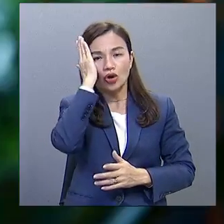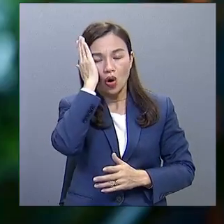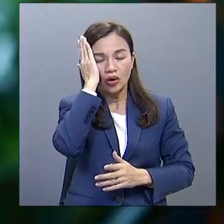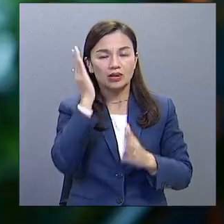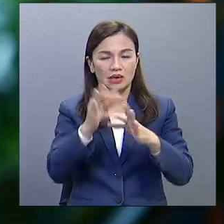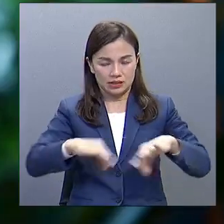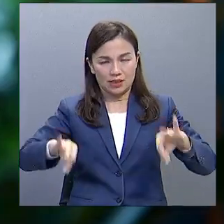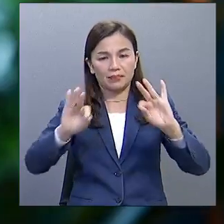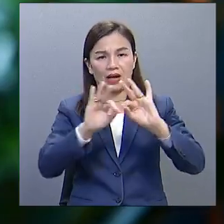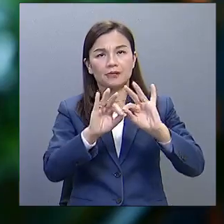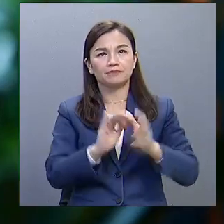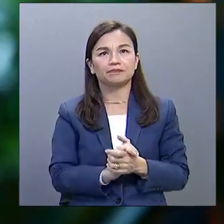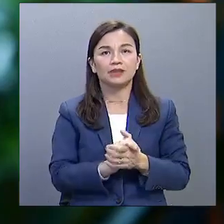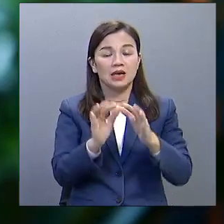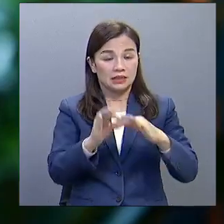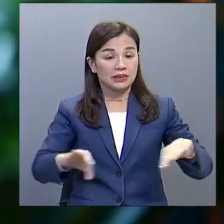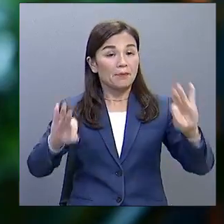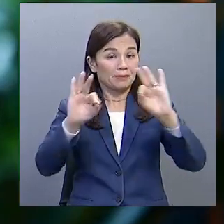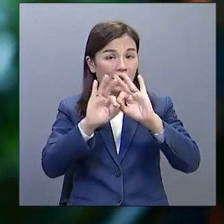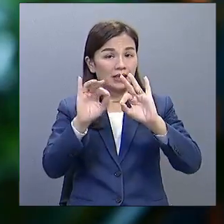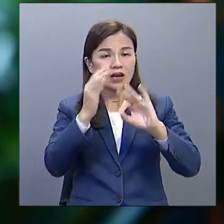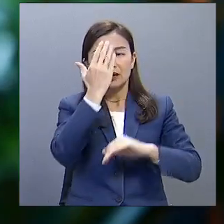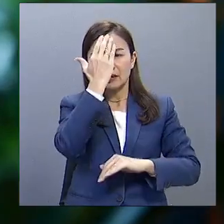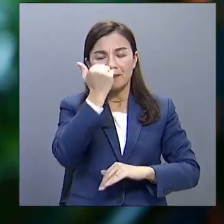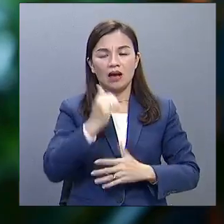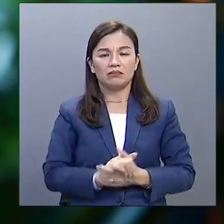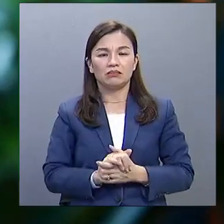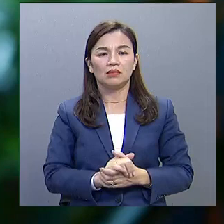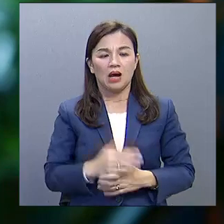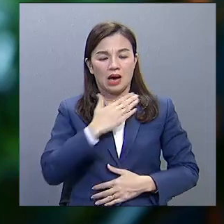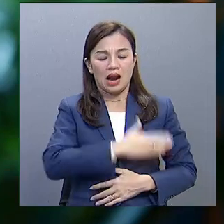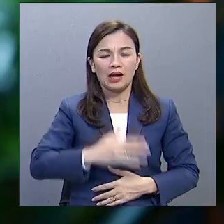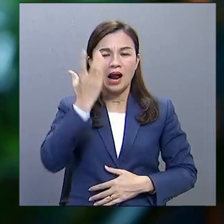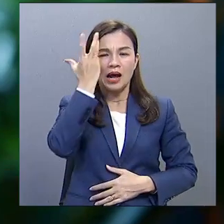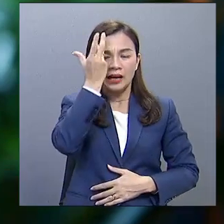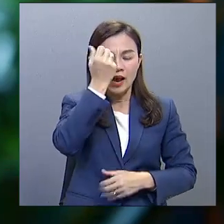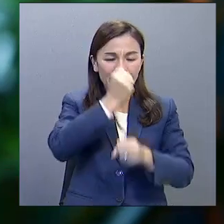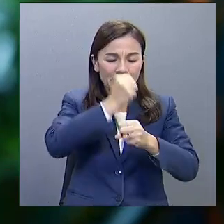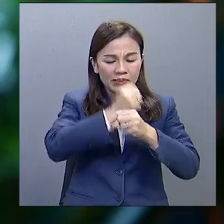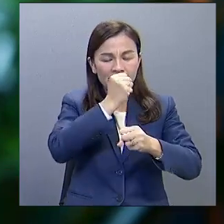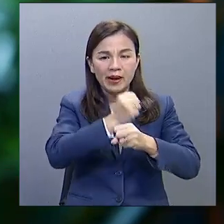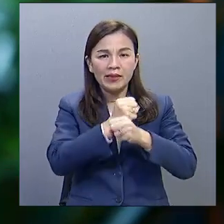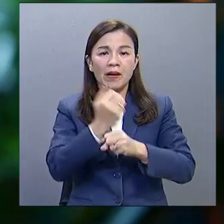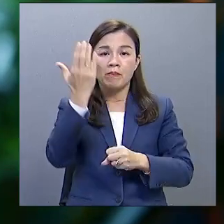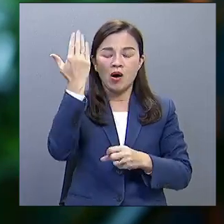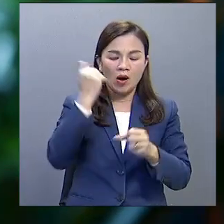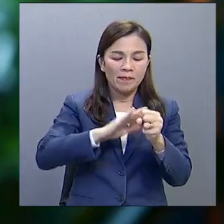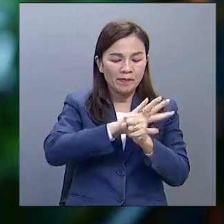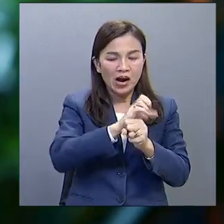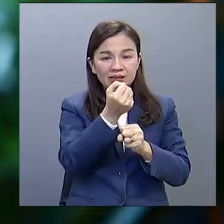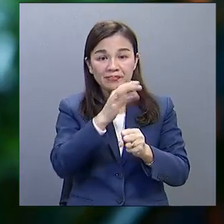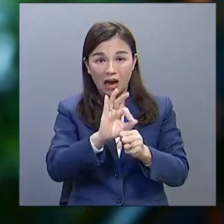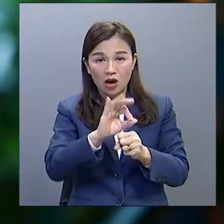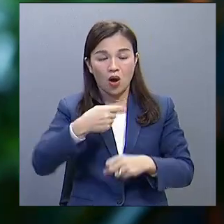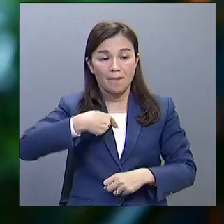อนเป็นหัวใจสำคัญเพราะว่าร่างกายเราเนี่ยเราเครียดกับร่างกายเยอะทำงานหนักมากตอนที่หมอเป็นโควิดหนักๆที่เข้า ICU